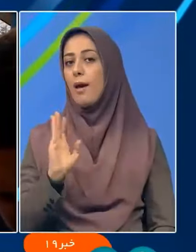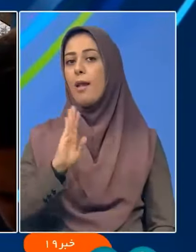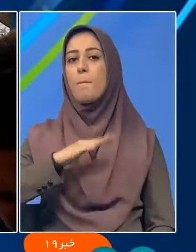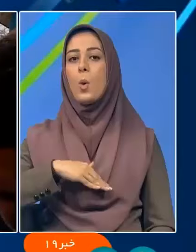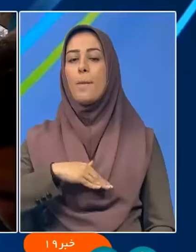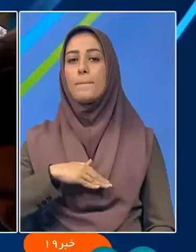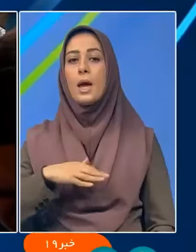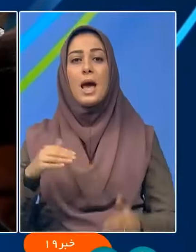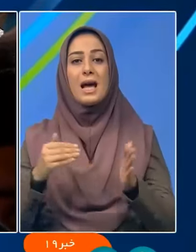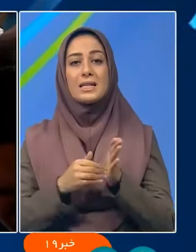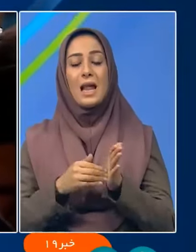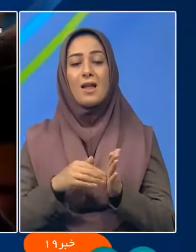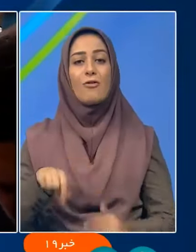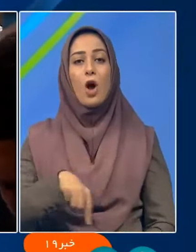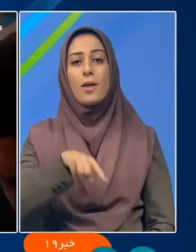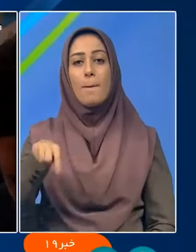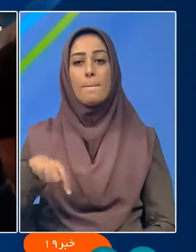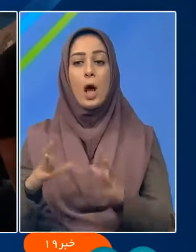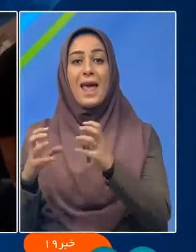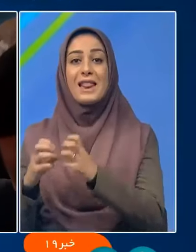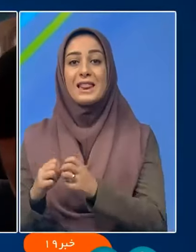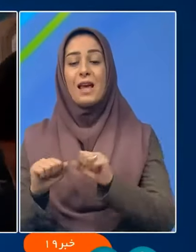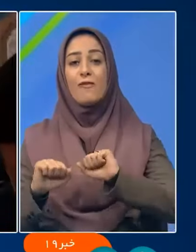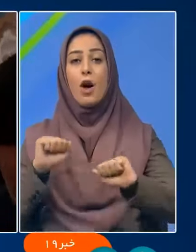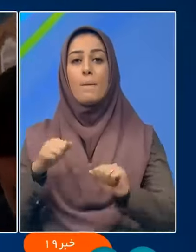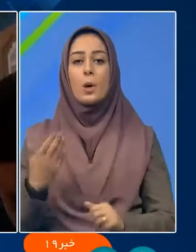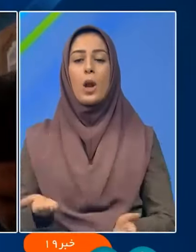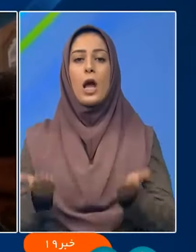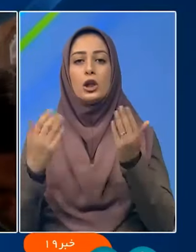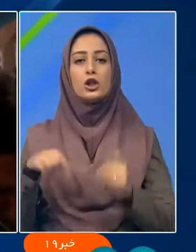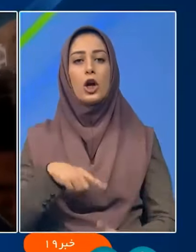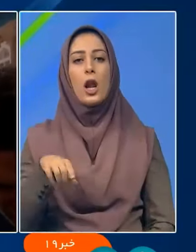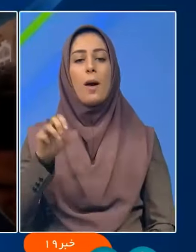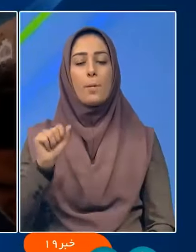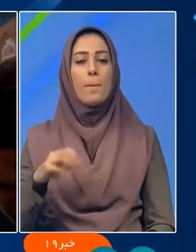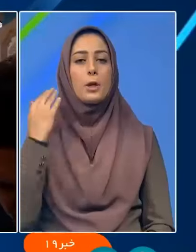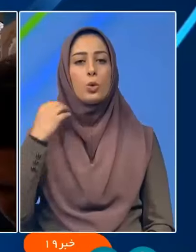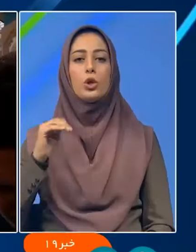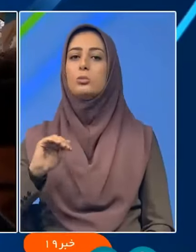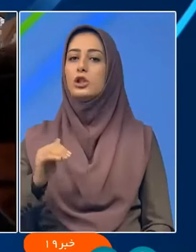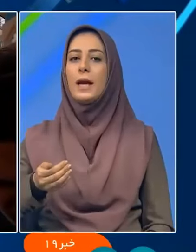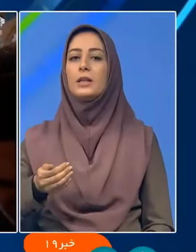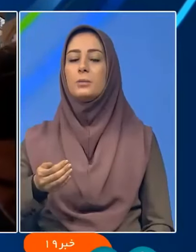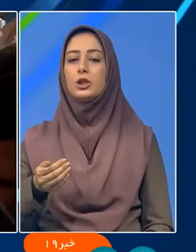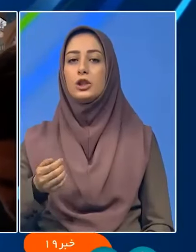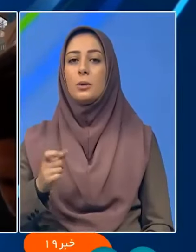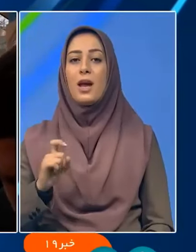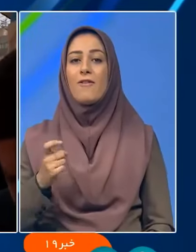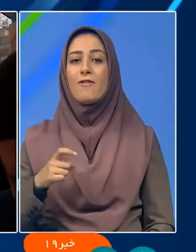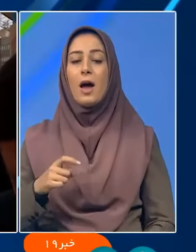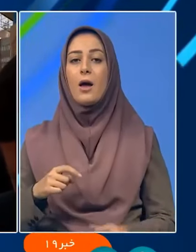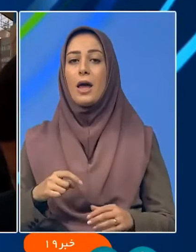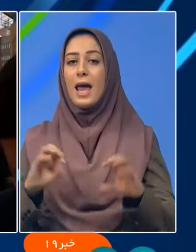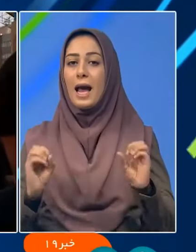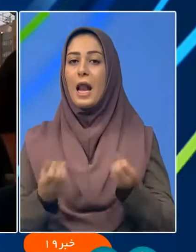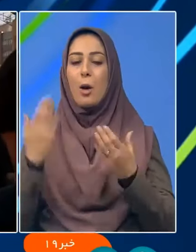واسه ما آرمان باشن و ما هم تو مسیرشون مثل اینا انشالله شهید بشیم، ما بتونیم پای حضرت زهرا بمونیم، پای آرمان‌های انقلاب، پای